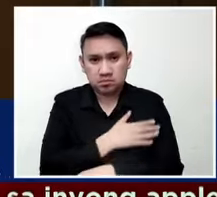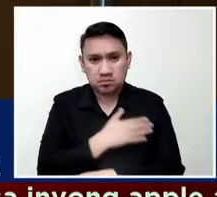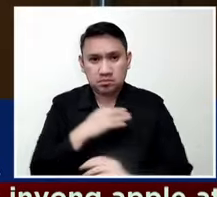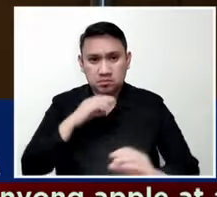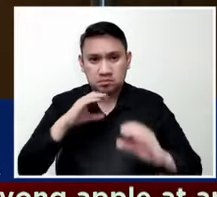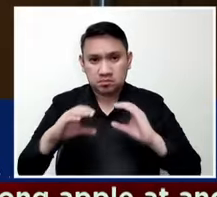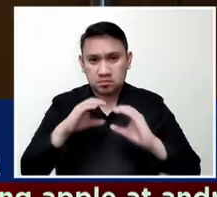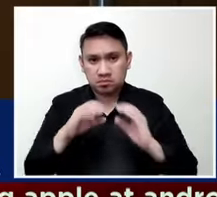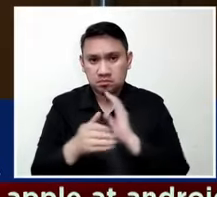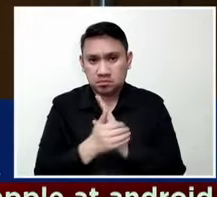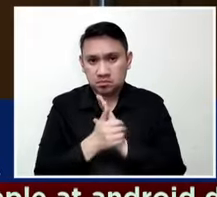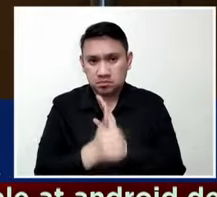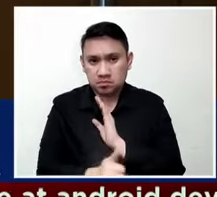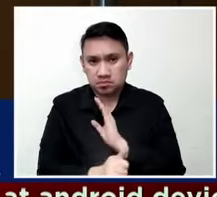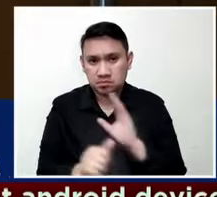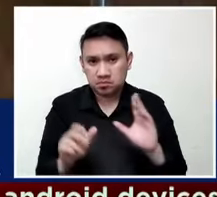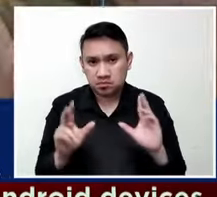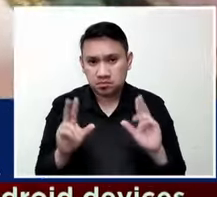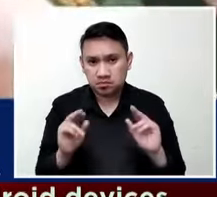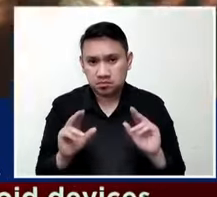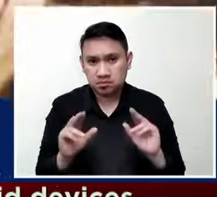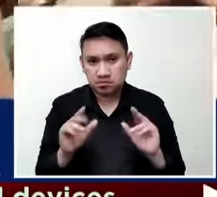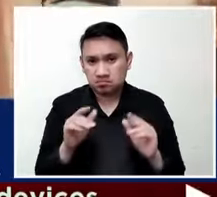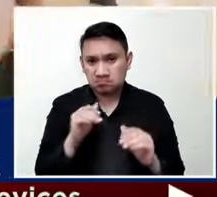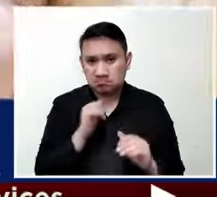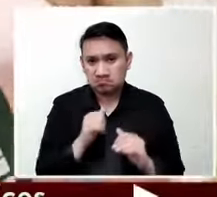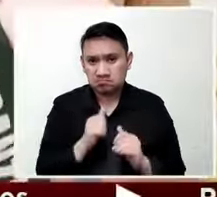skills. So there's no more holding back this year.